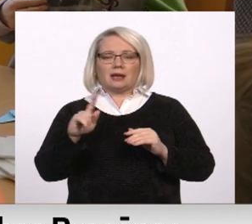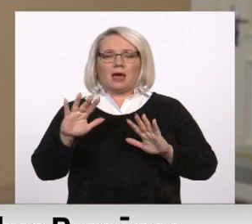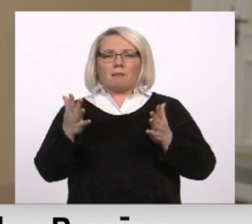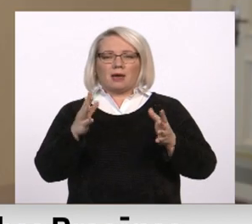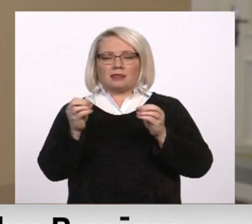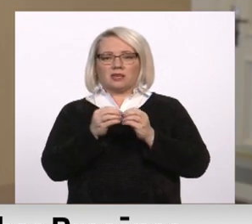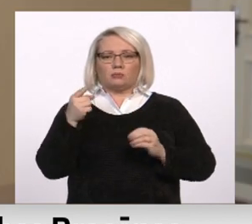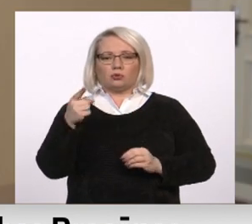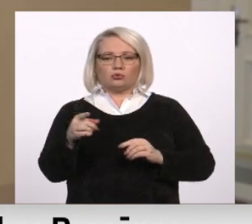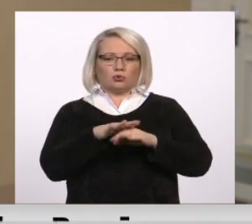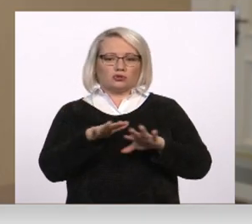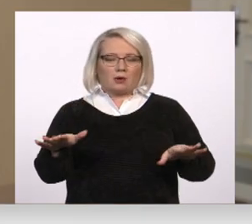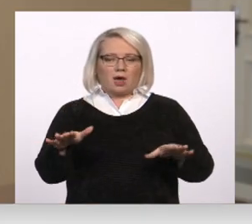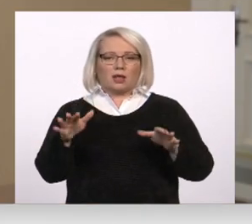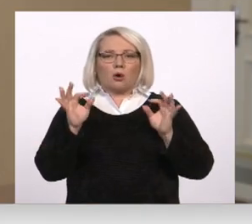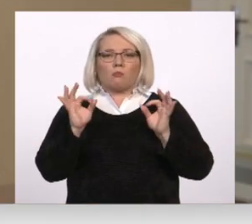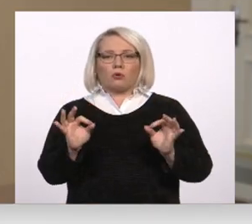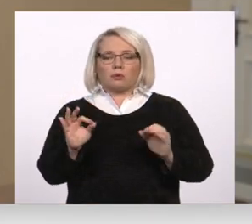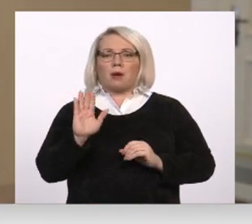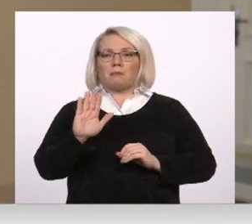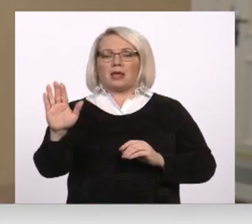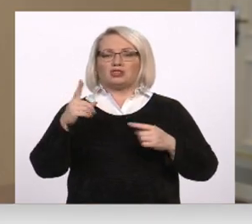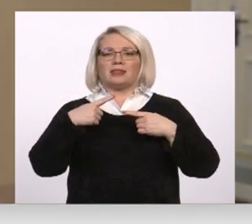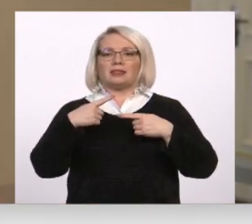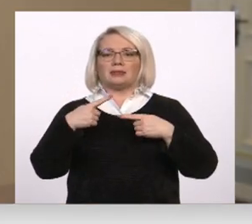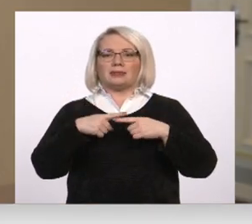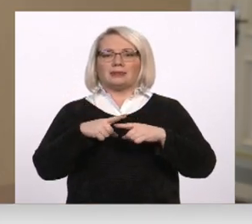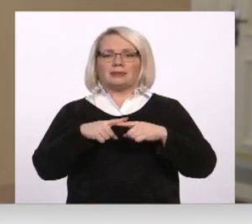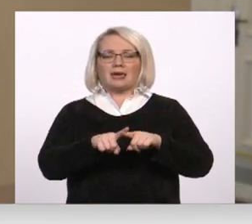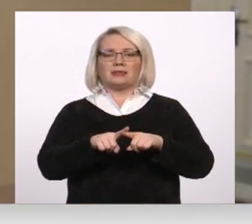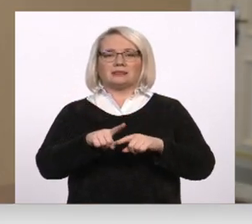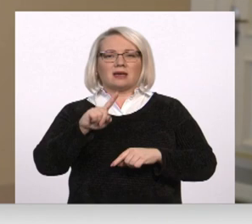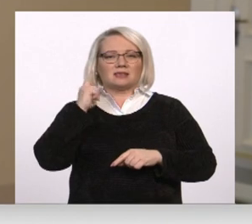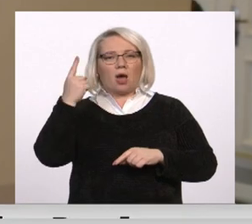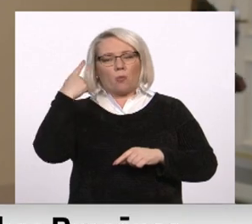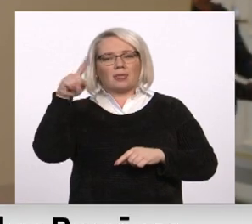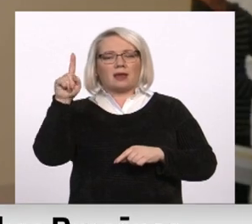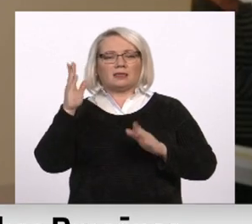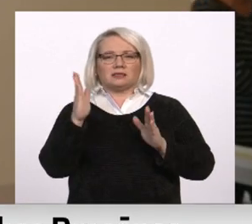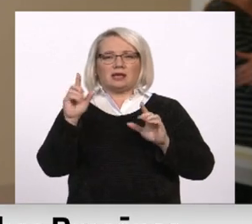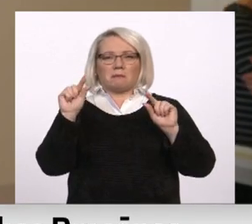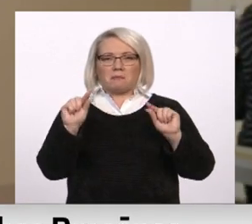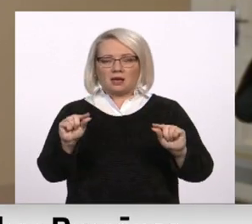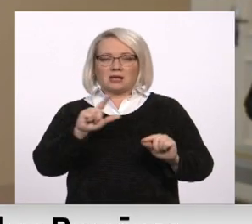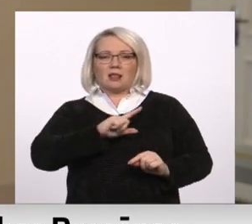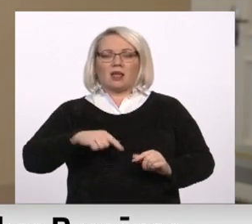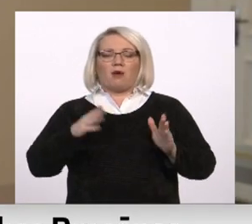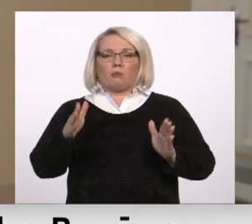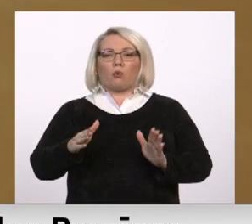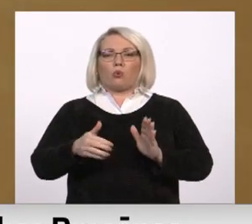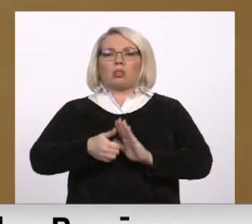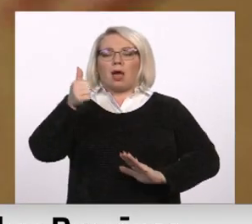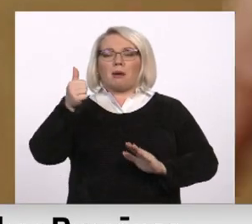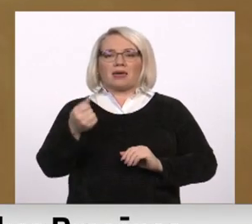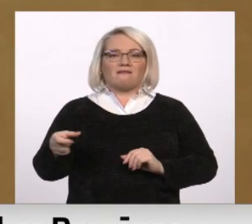bērni. Būtībā es domāju, ka tas priekš tehniskās jaunradas varbūt ir maz, jo Latvijai kā valstī noteikti labāk būtu, ja būtu